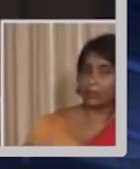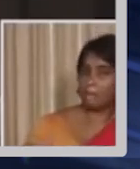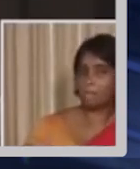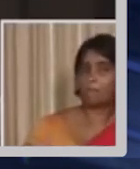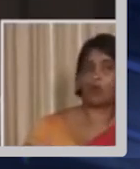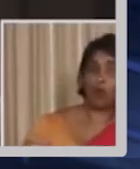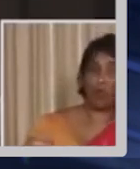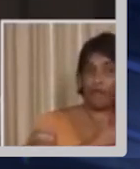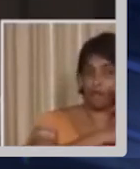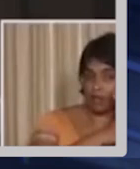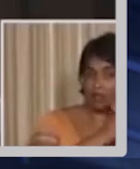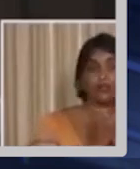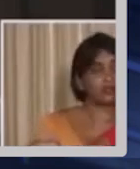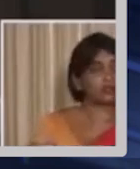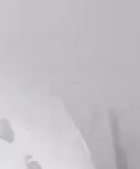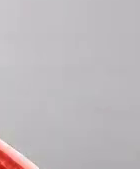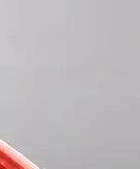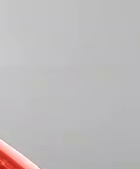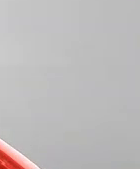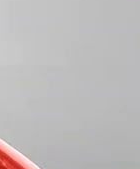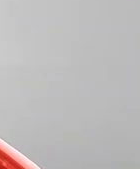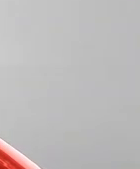என்று இதன்போது அலி ஜப்ரி சுட்டிக்காட்டியுள்ளார்.